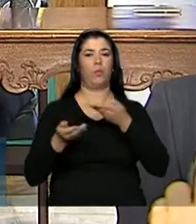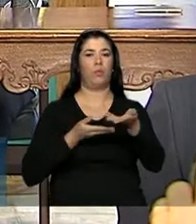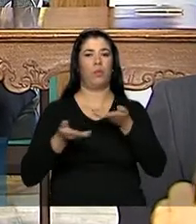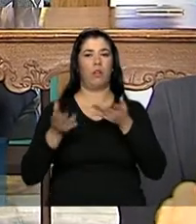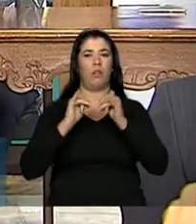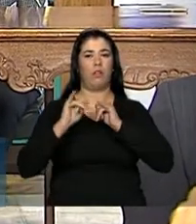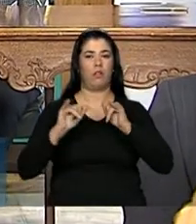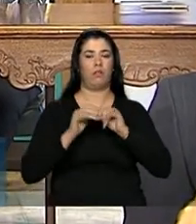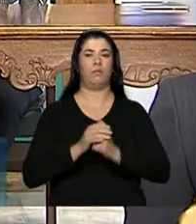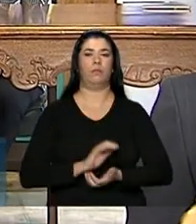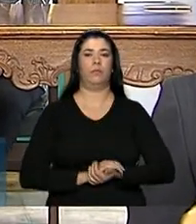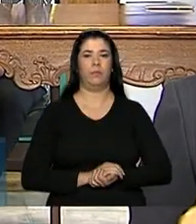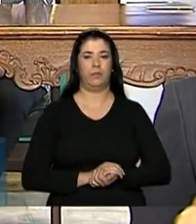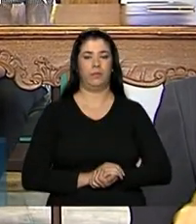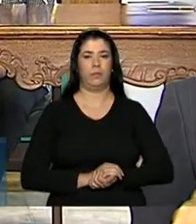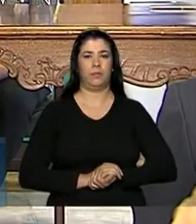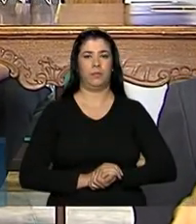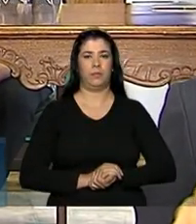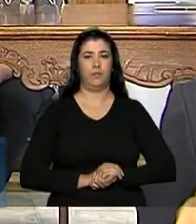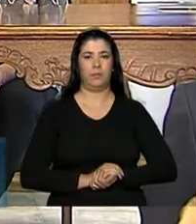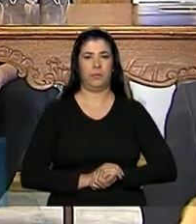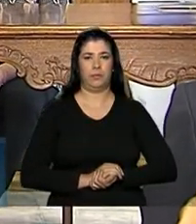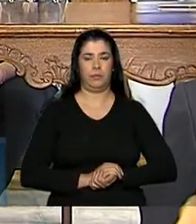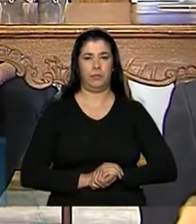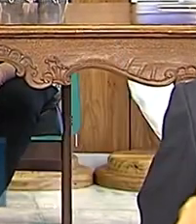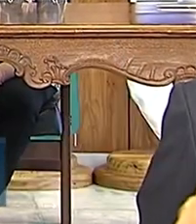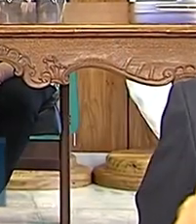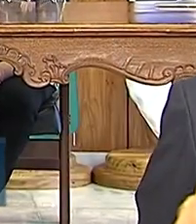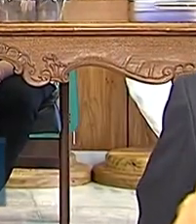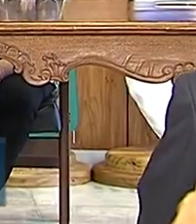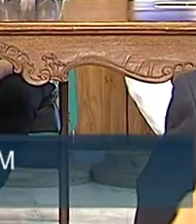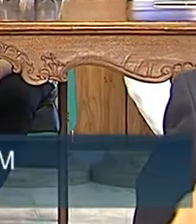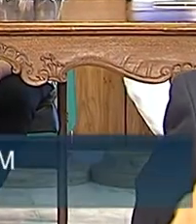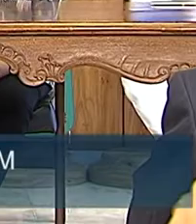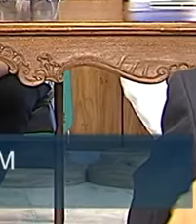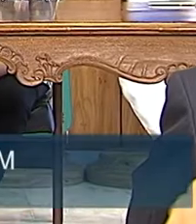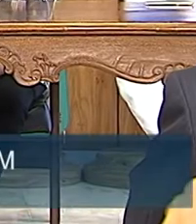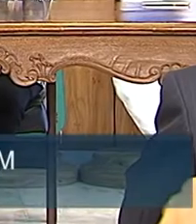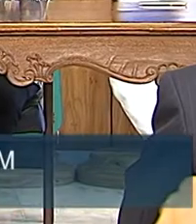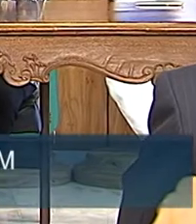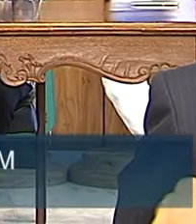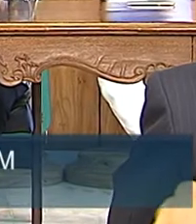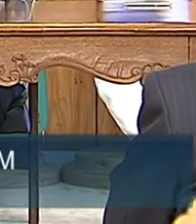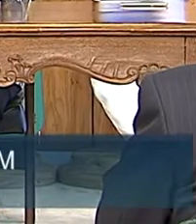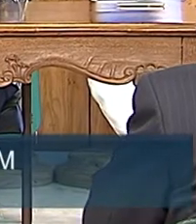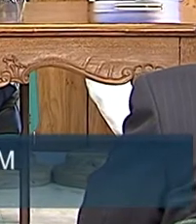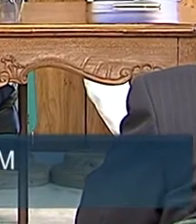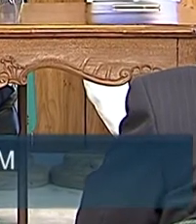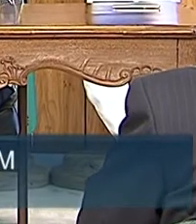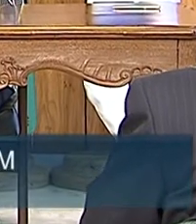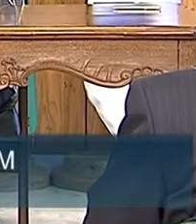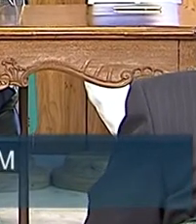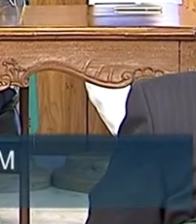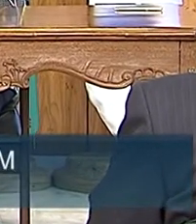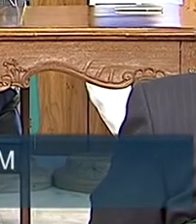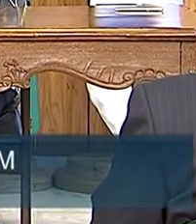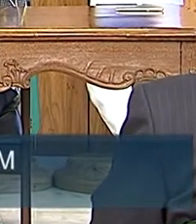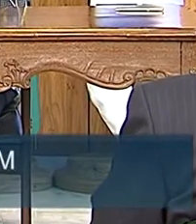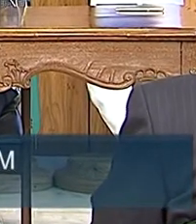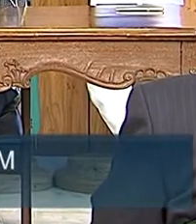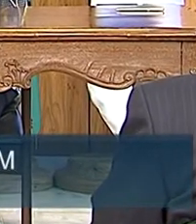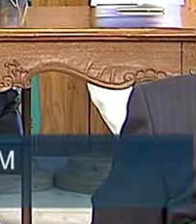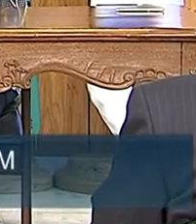informações. 첫 번째로, 대한민국 정부와 브라질 연방공화국 정부 간의 소득에 대한